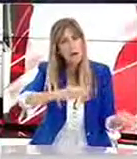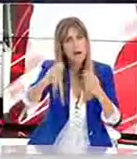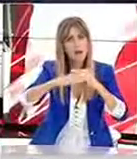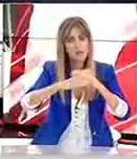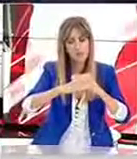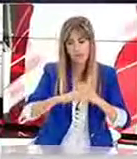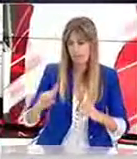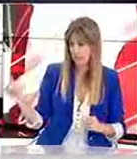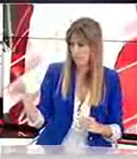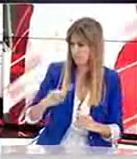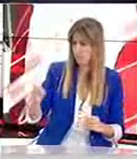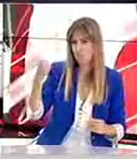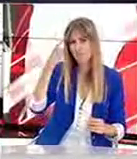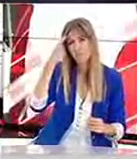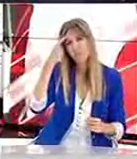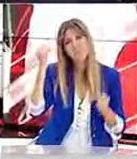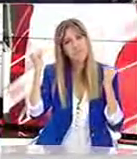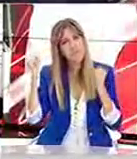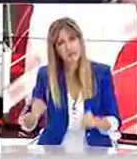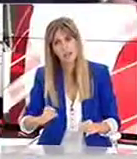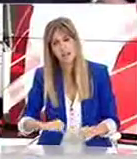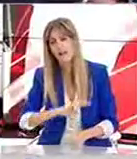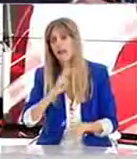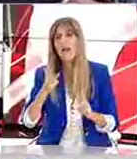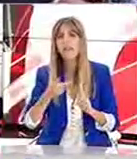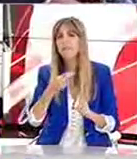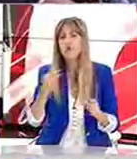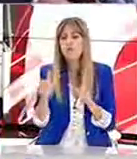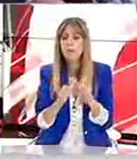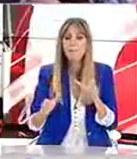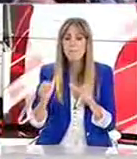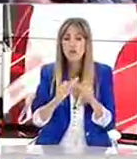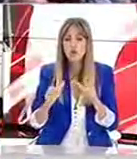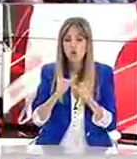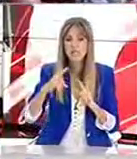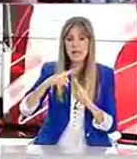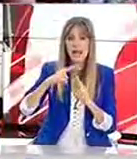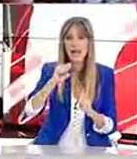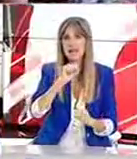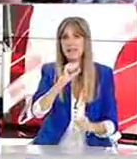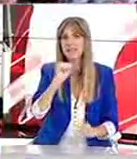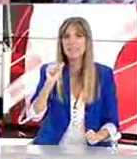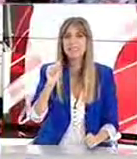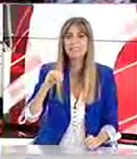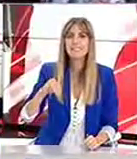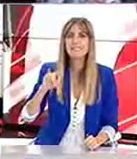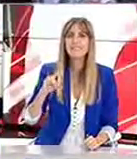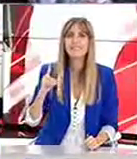Και βεβαίως θα έλεγα ότι καλό θα ήταν στα ζητήματα αυτά να υπάρχει περισσότερη